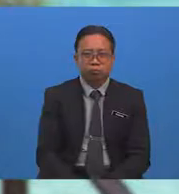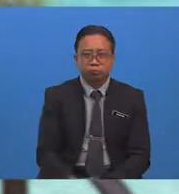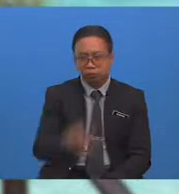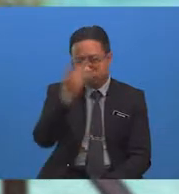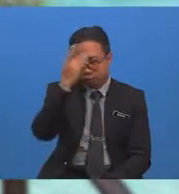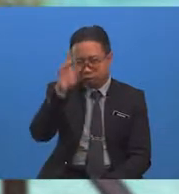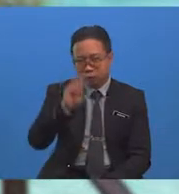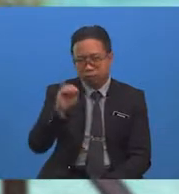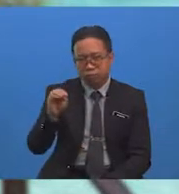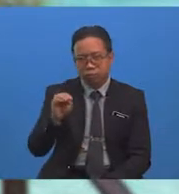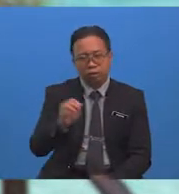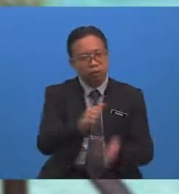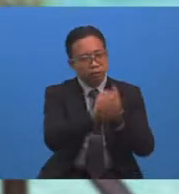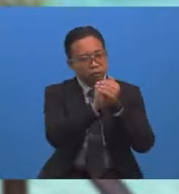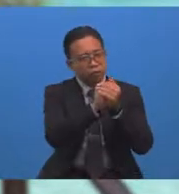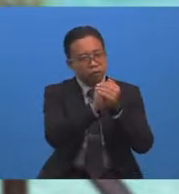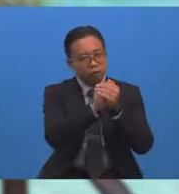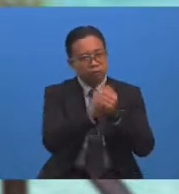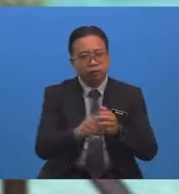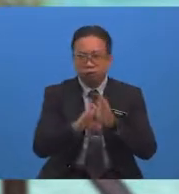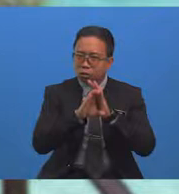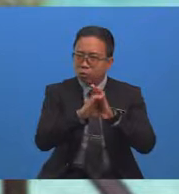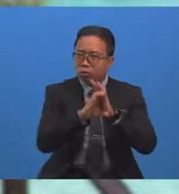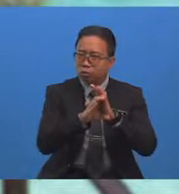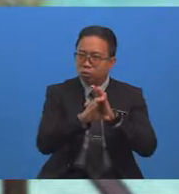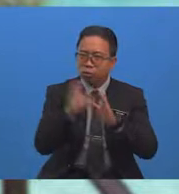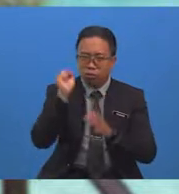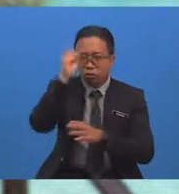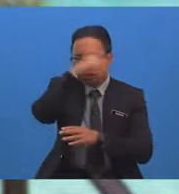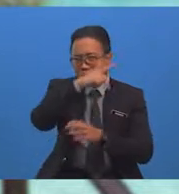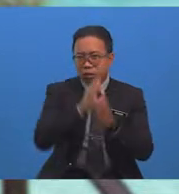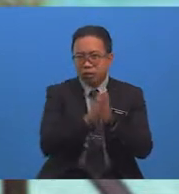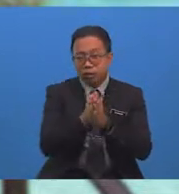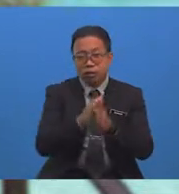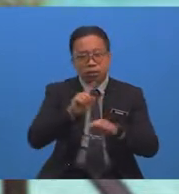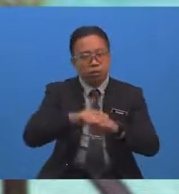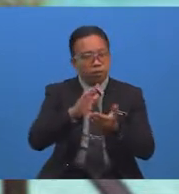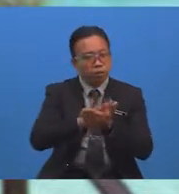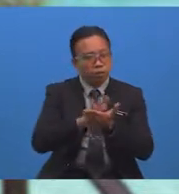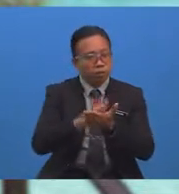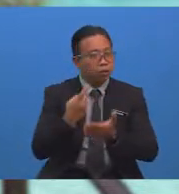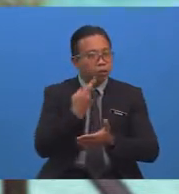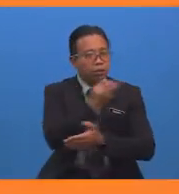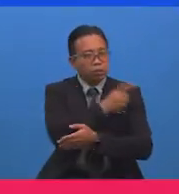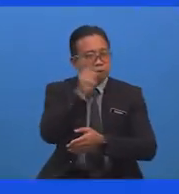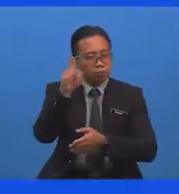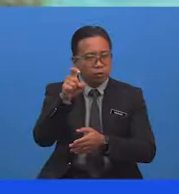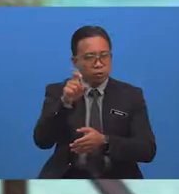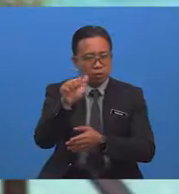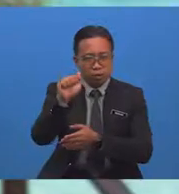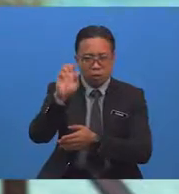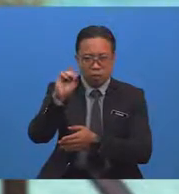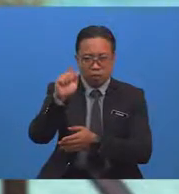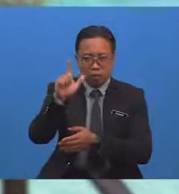pandainya murid-murid syabas inilah contoh-contoh sikap rajin di sekolah yang kita perlu mengamalkan